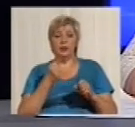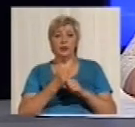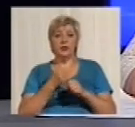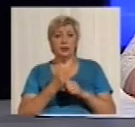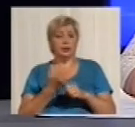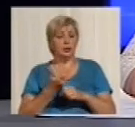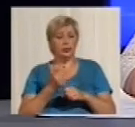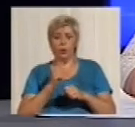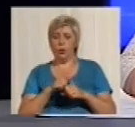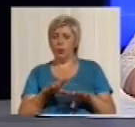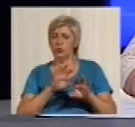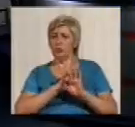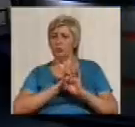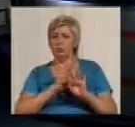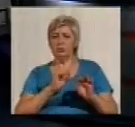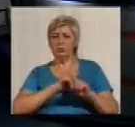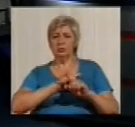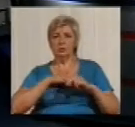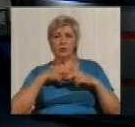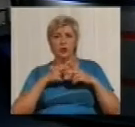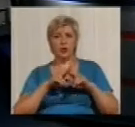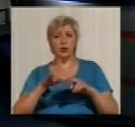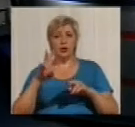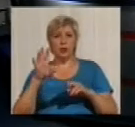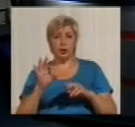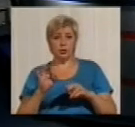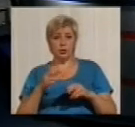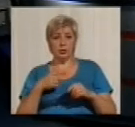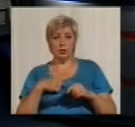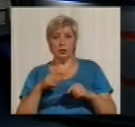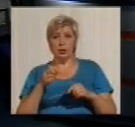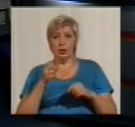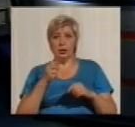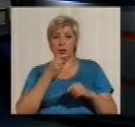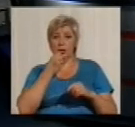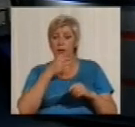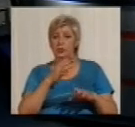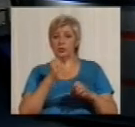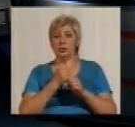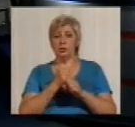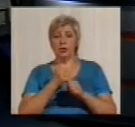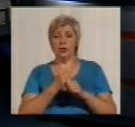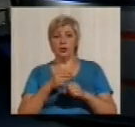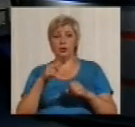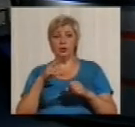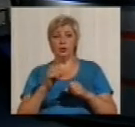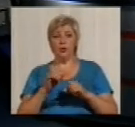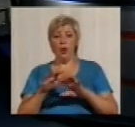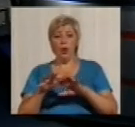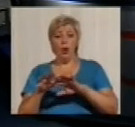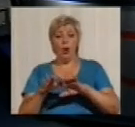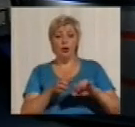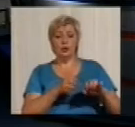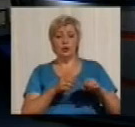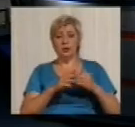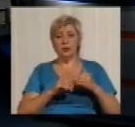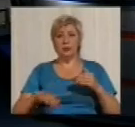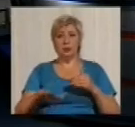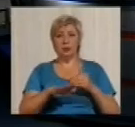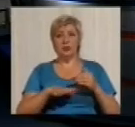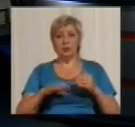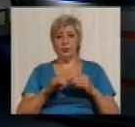очень схематично. Наши, простят, депутаты Горсовета, они хорошо умеют делать техничные операции по отжатию и рейдерству земли. Да? Ну рейдерство